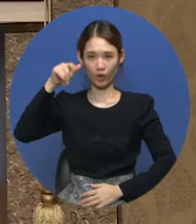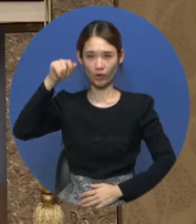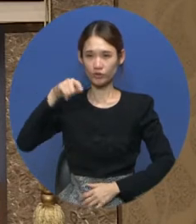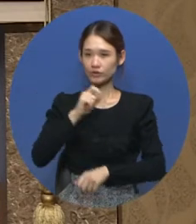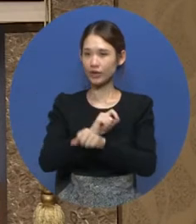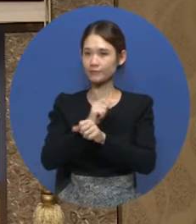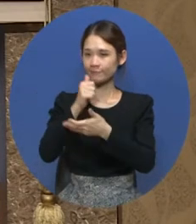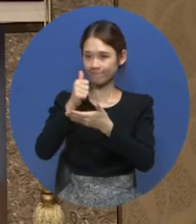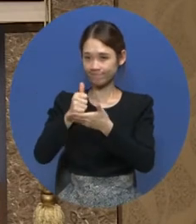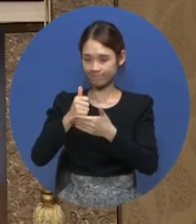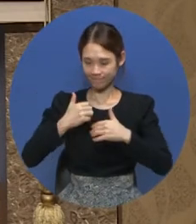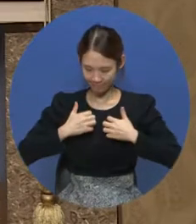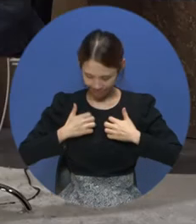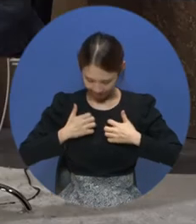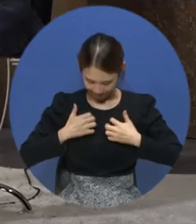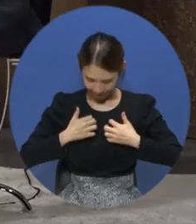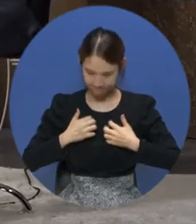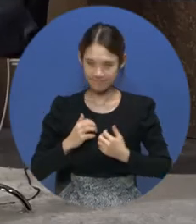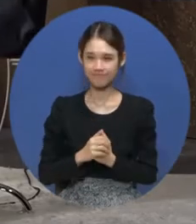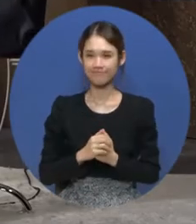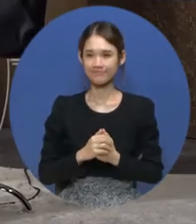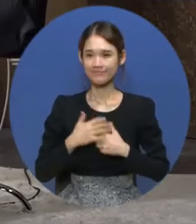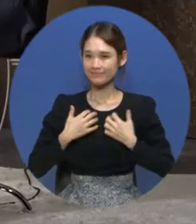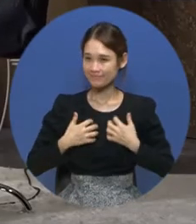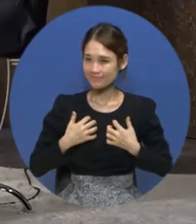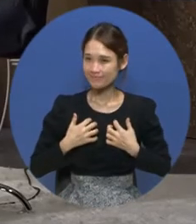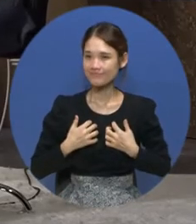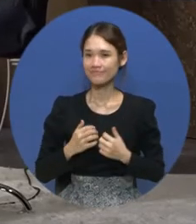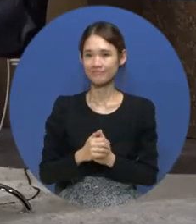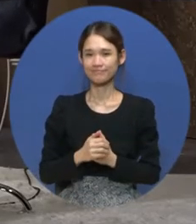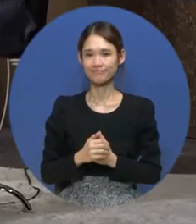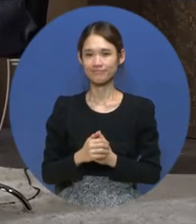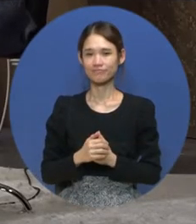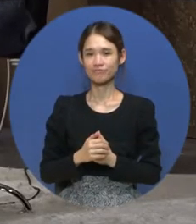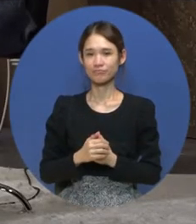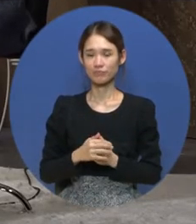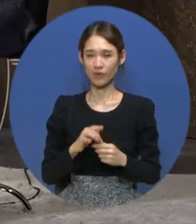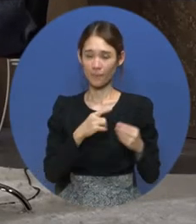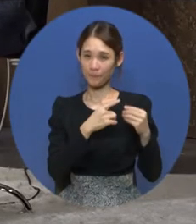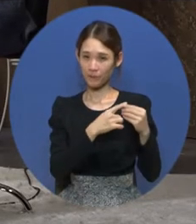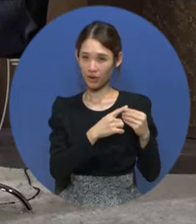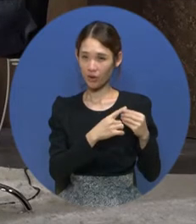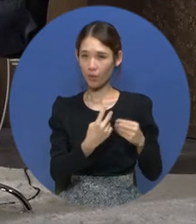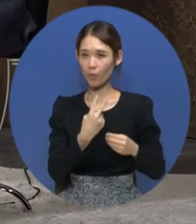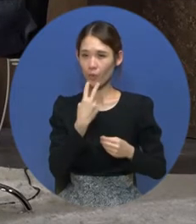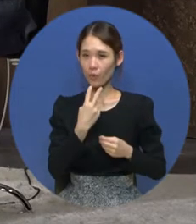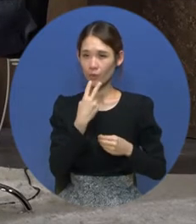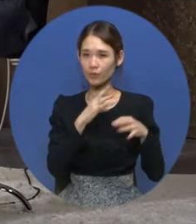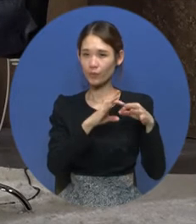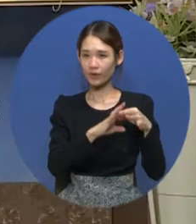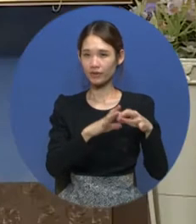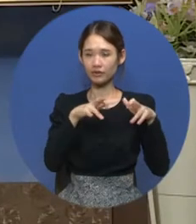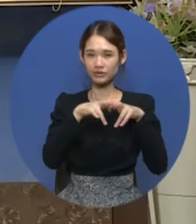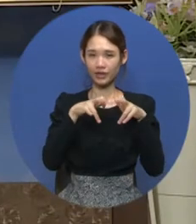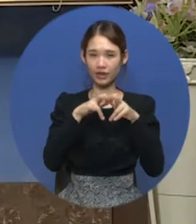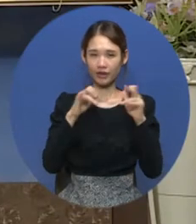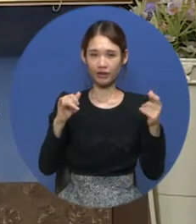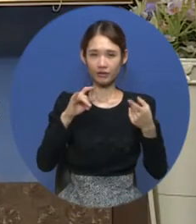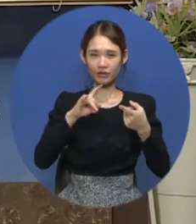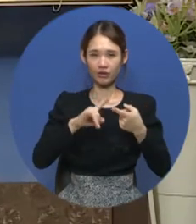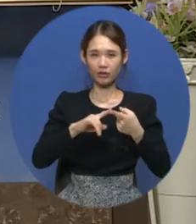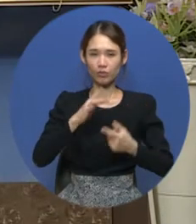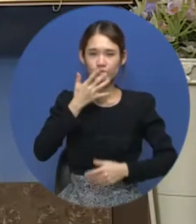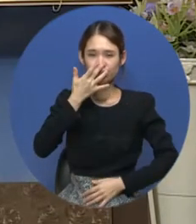입니다 반갑습니다 네 반갑습니다 근데 먼저 이 호흡기 장애 에 대해서 또 잘